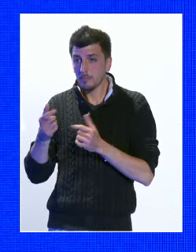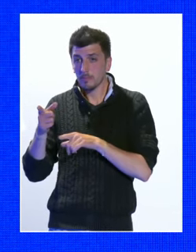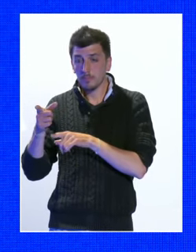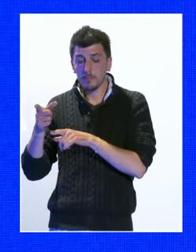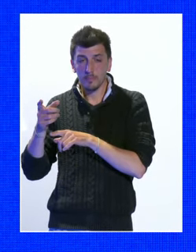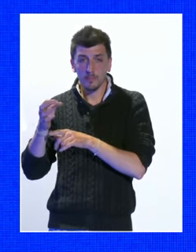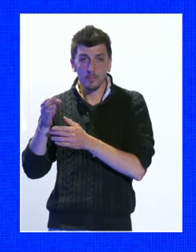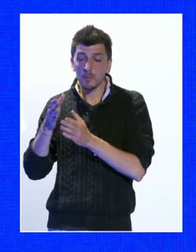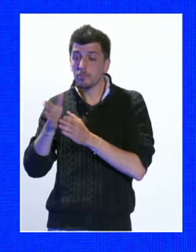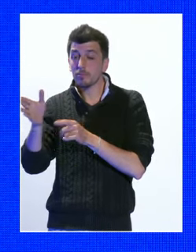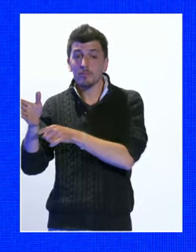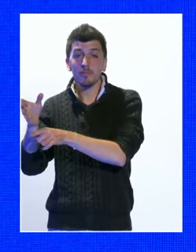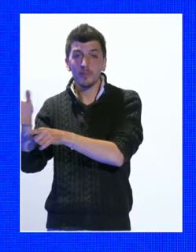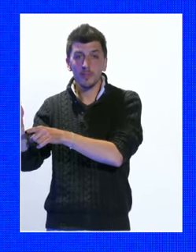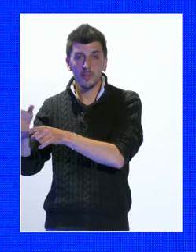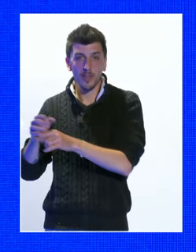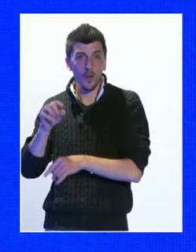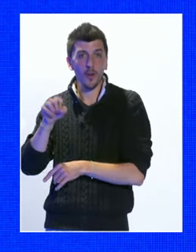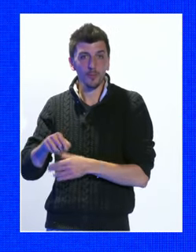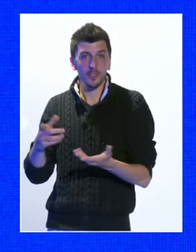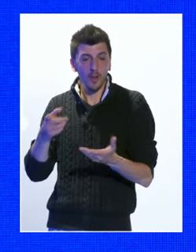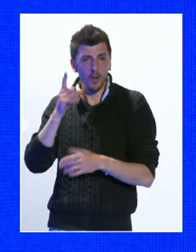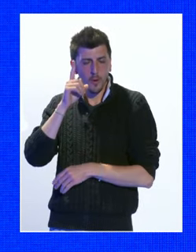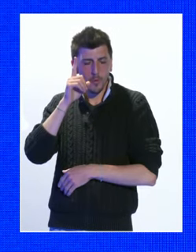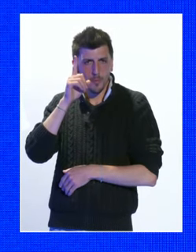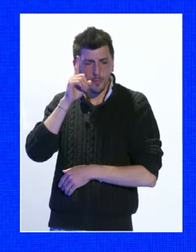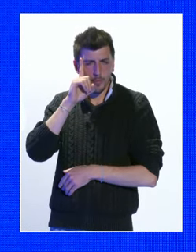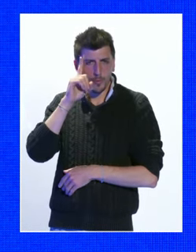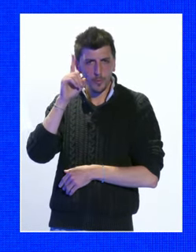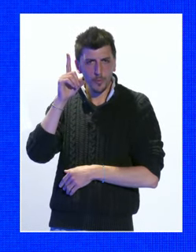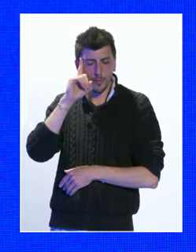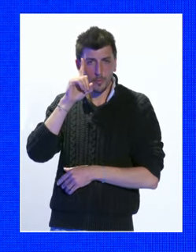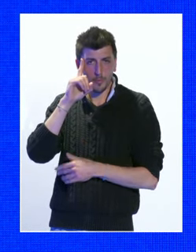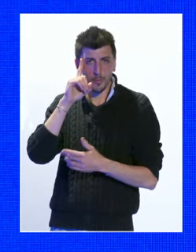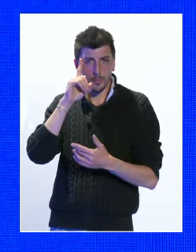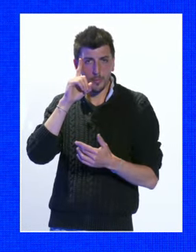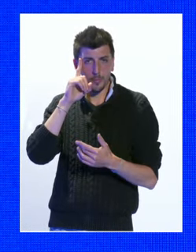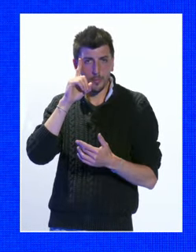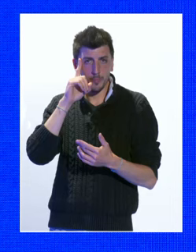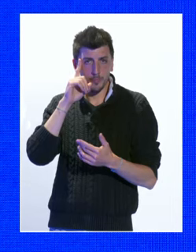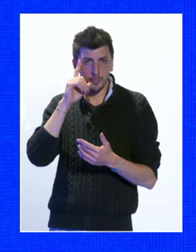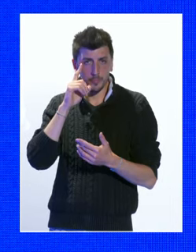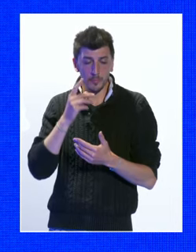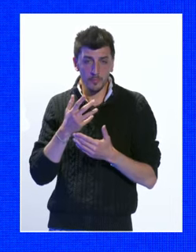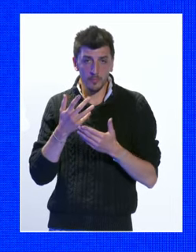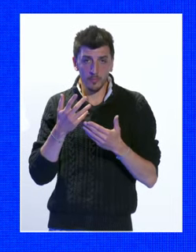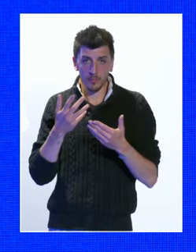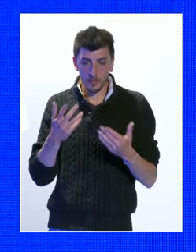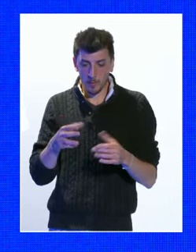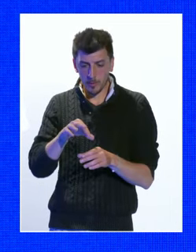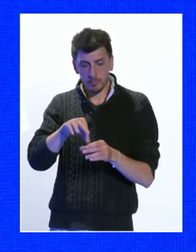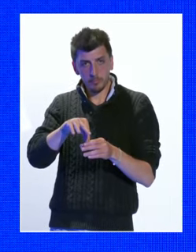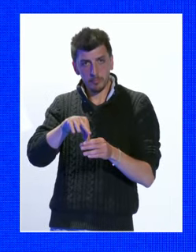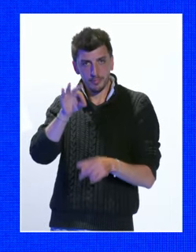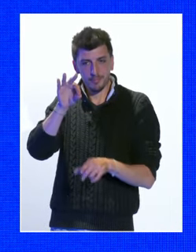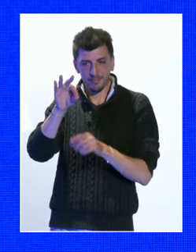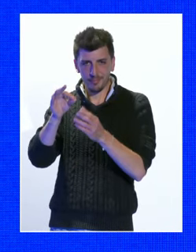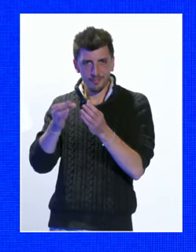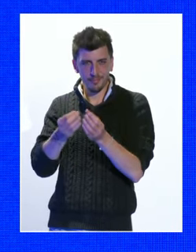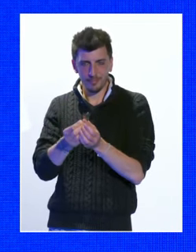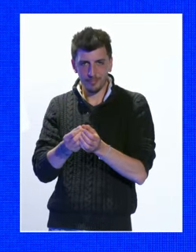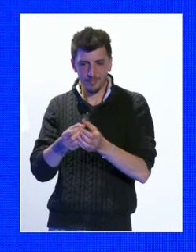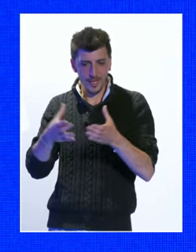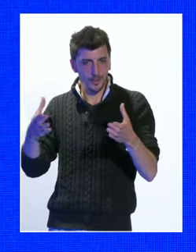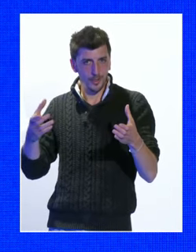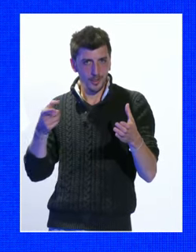déviances. Ils ont été obligés. Pourquoi? Parce que le scrutin majoritaire, qui